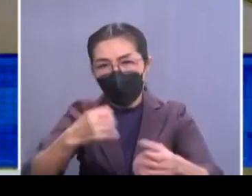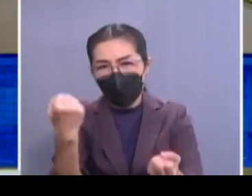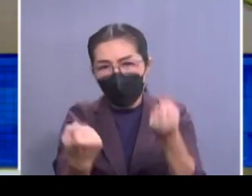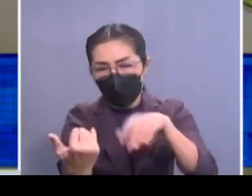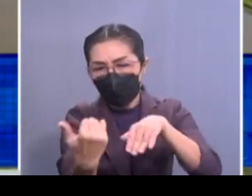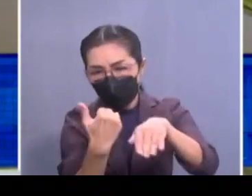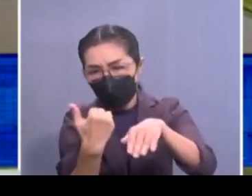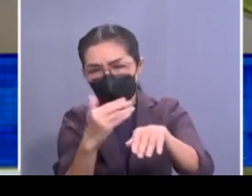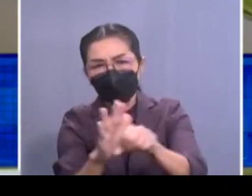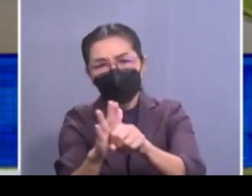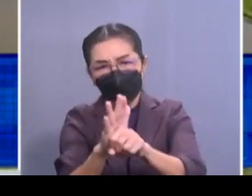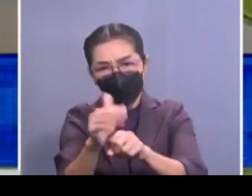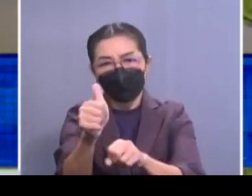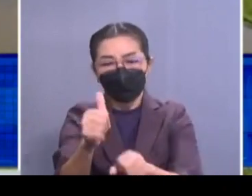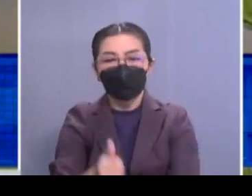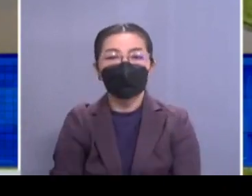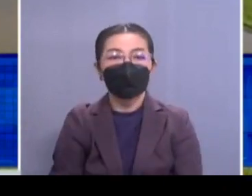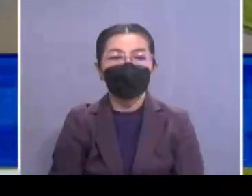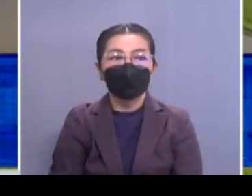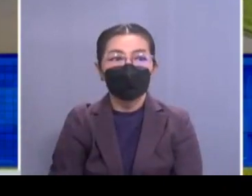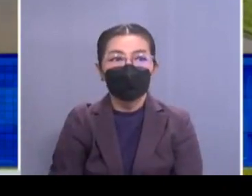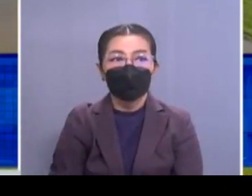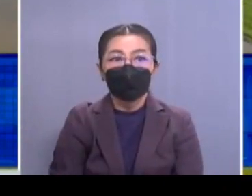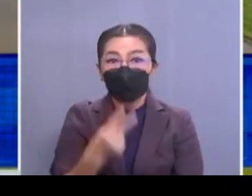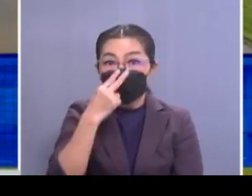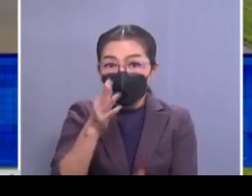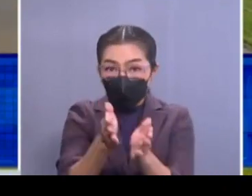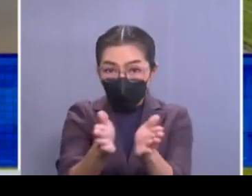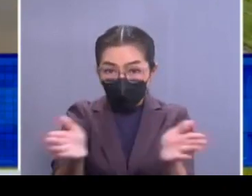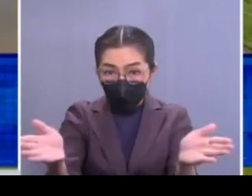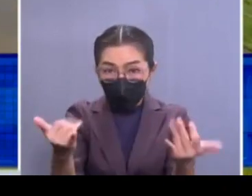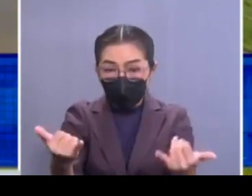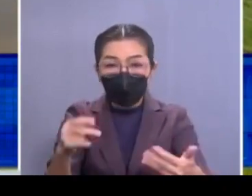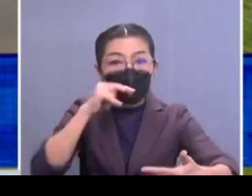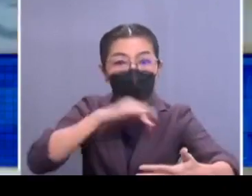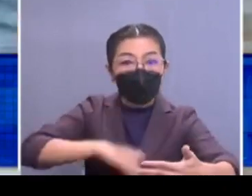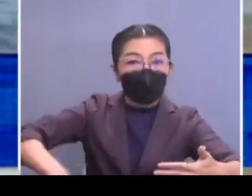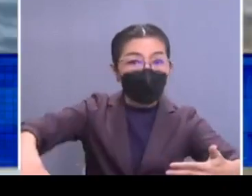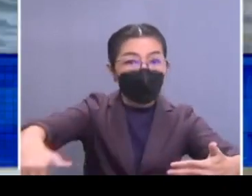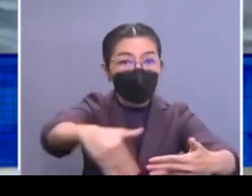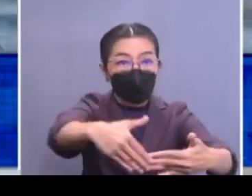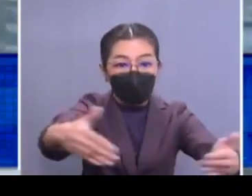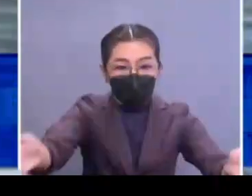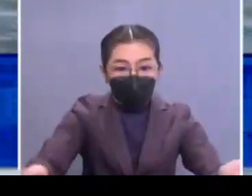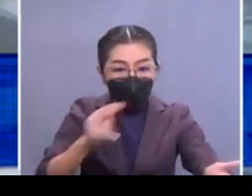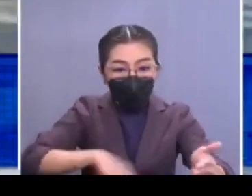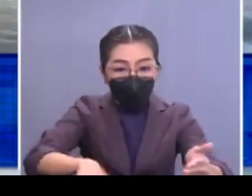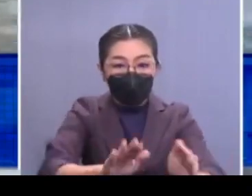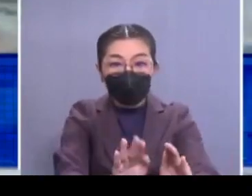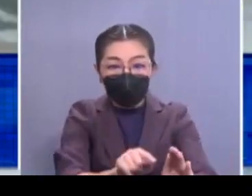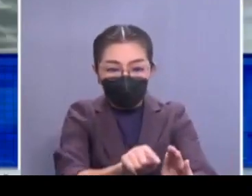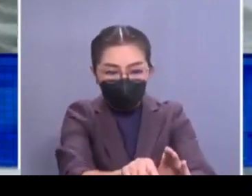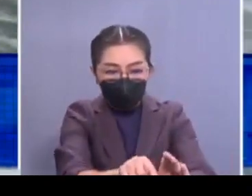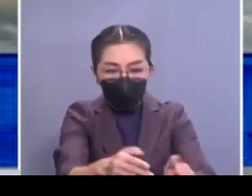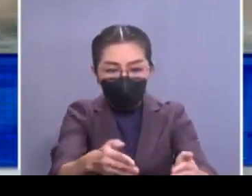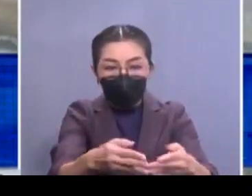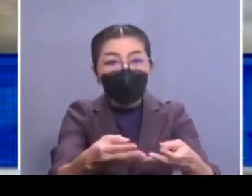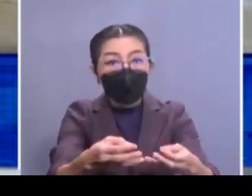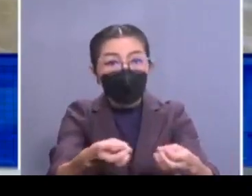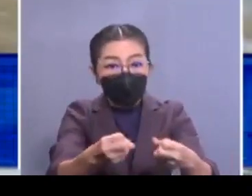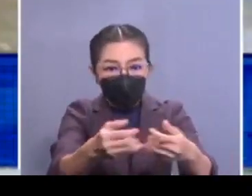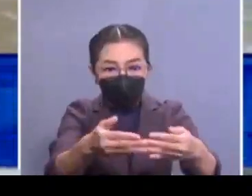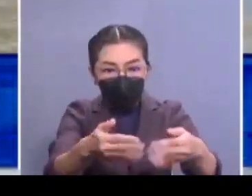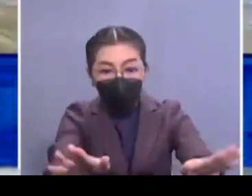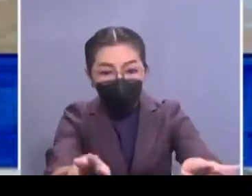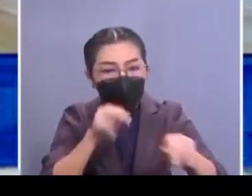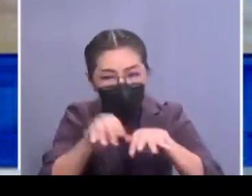รผ่านได้บ้างค่ะมาดูภาพรวมนะคะว่าตอนนี้อ่างลำเชียงไกรเนี่ยสร้างความเสียหายไปแล้ว7อำเภอของจังหวัดนครราชสีม